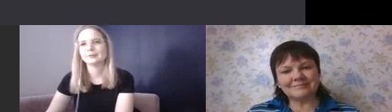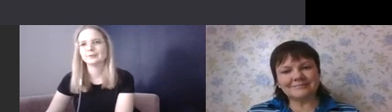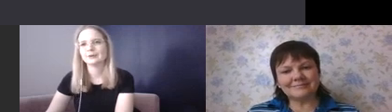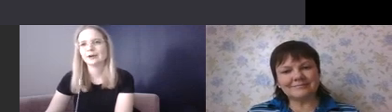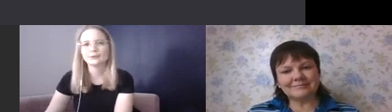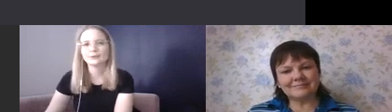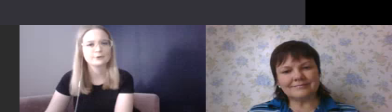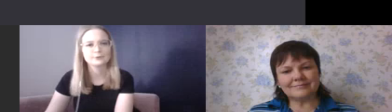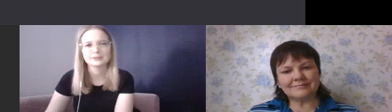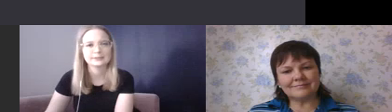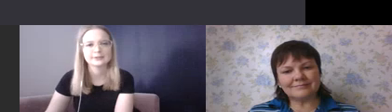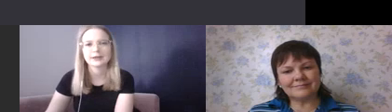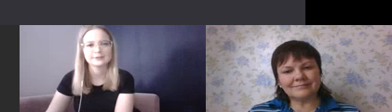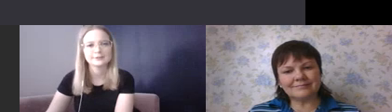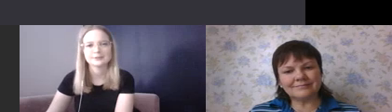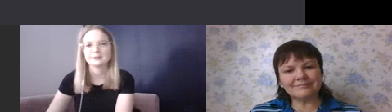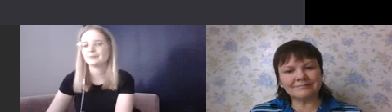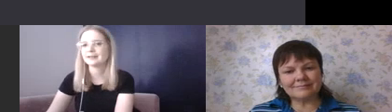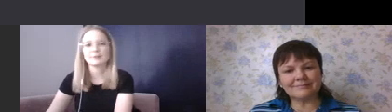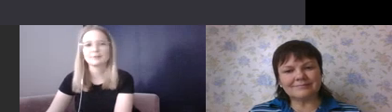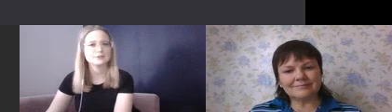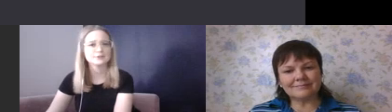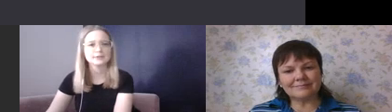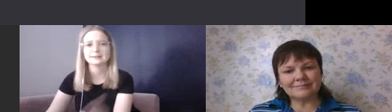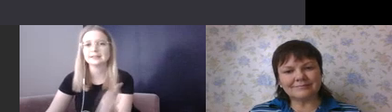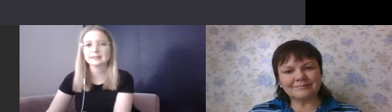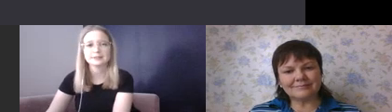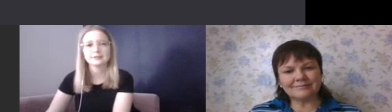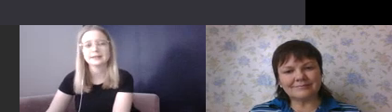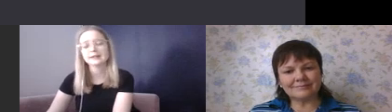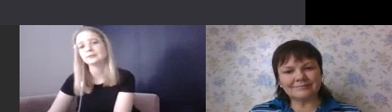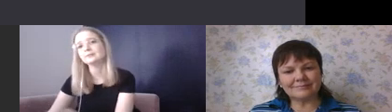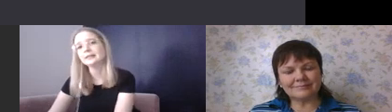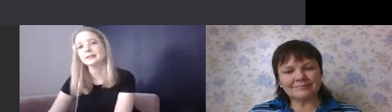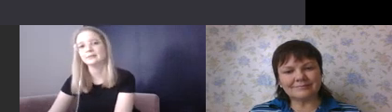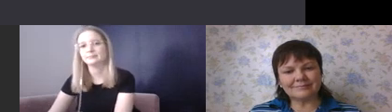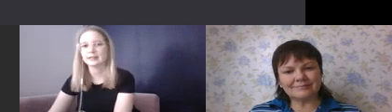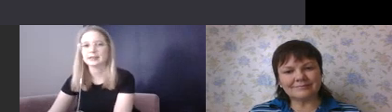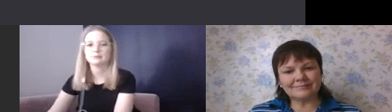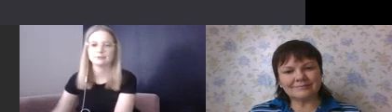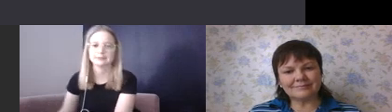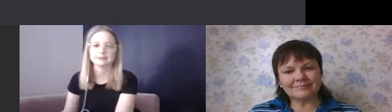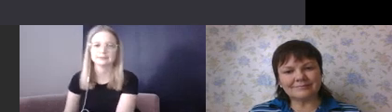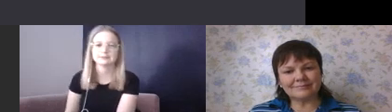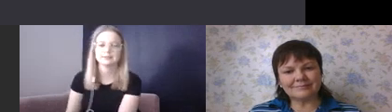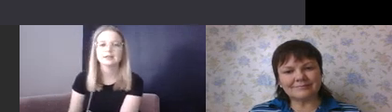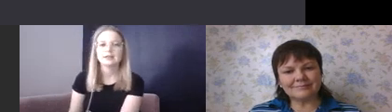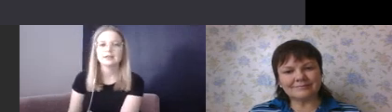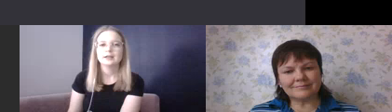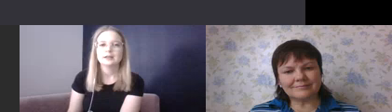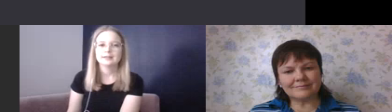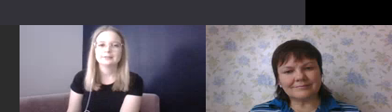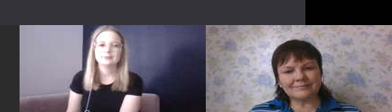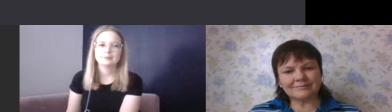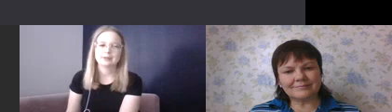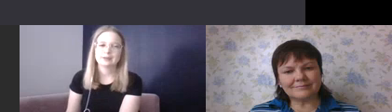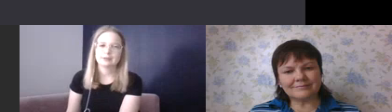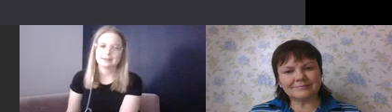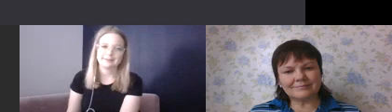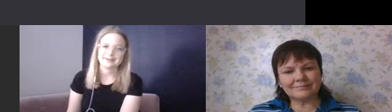nagu kahju olnud sellest ajast või pigem kas ongi, et kinnitas valikud või pigem ütles,